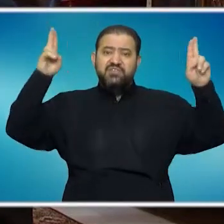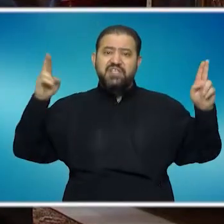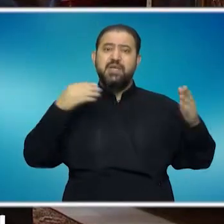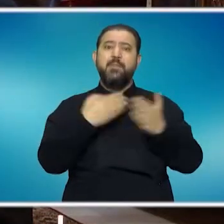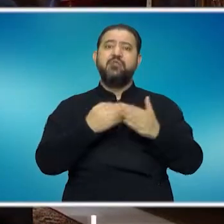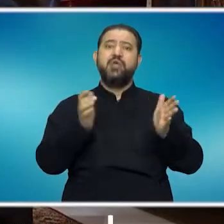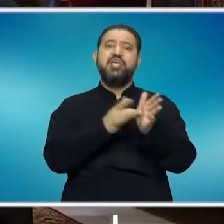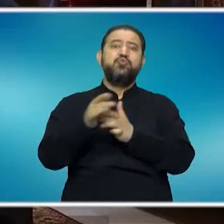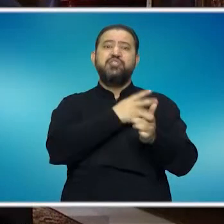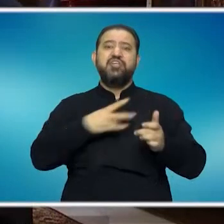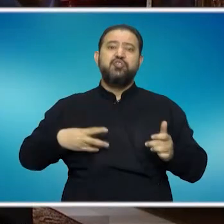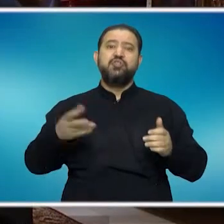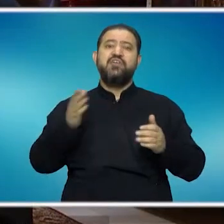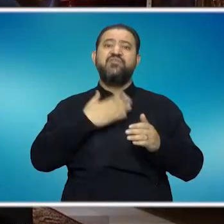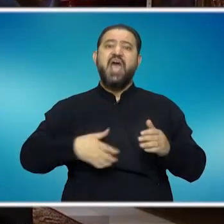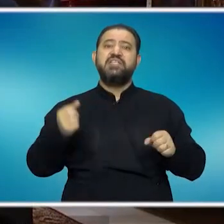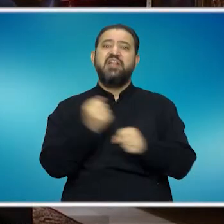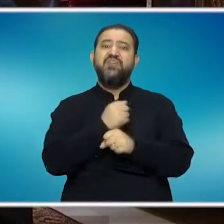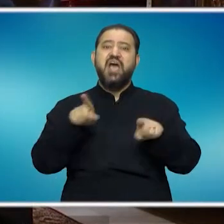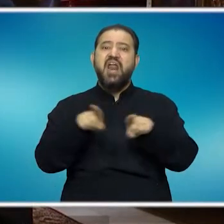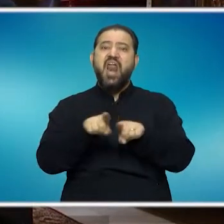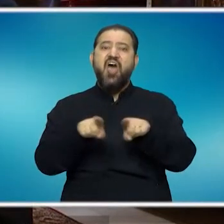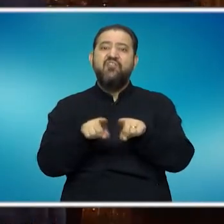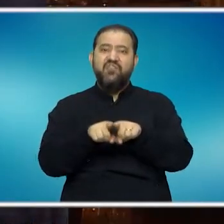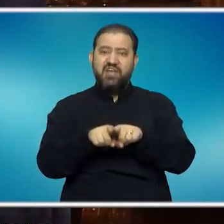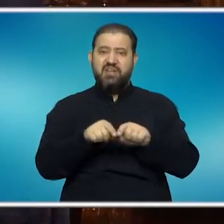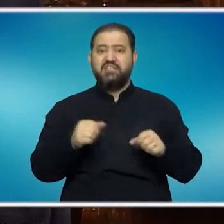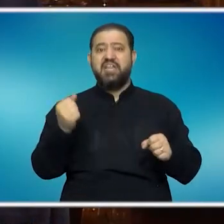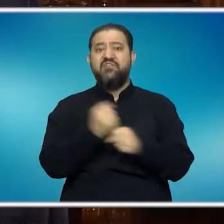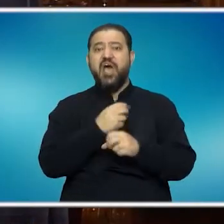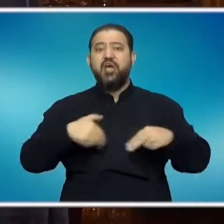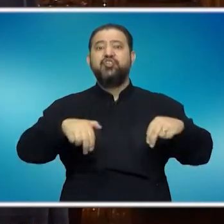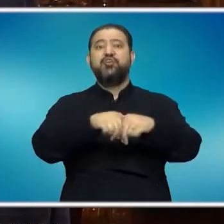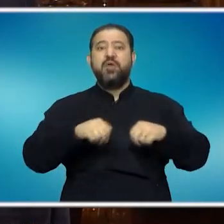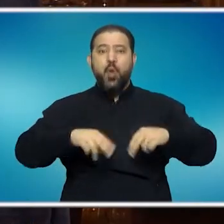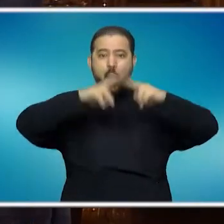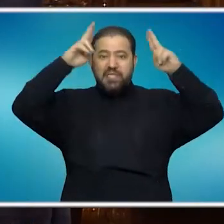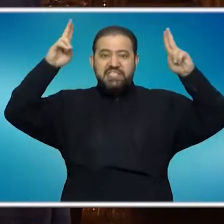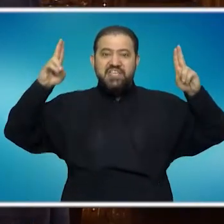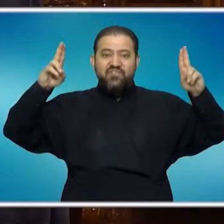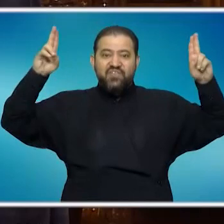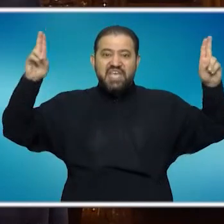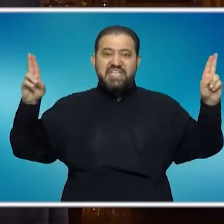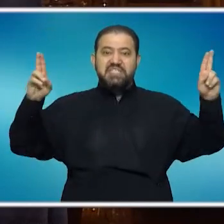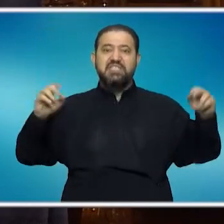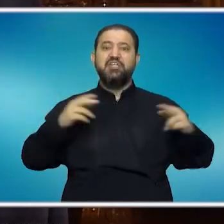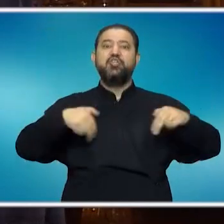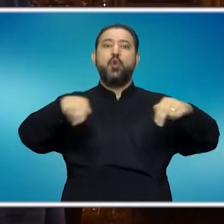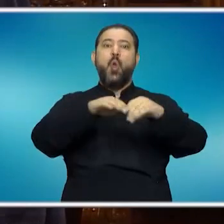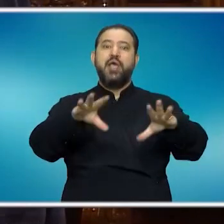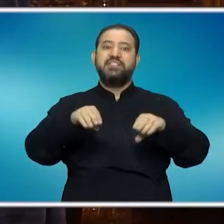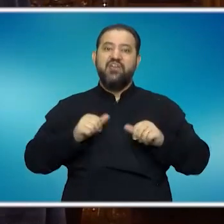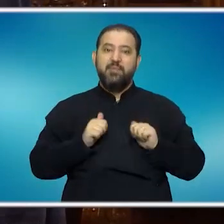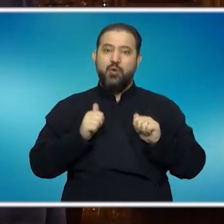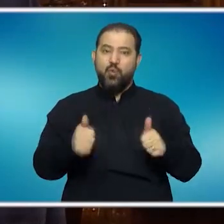la măsura sfințeniei lor. Ei sunt măsura, cum să spun eu, Hristos propriu-zis, ne atrage pe toți și ne unim cu El, dar ca să